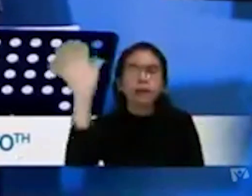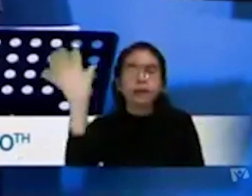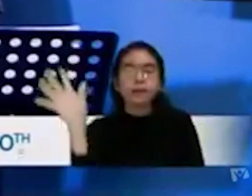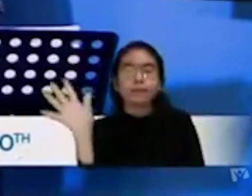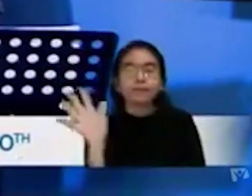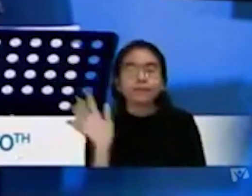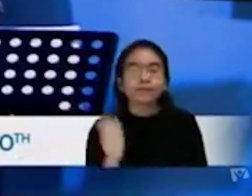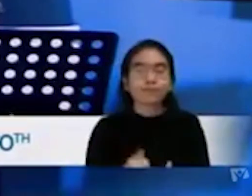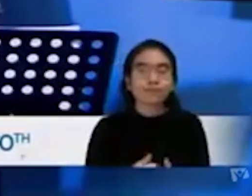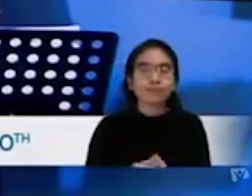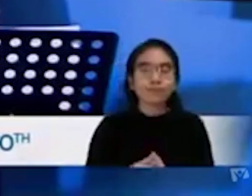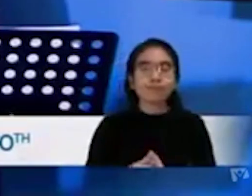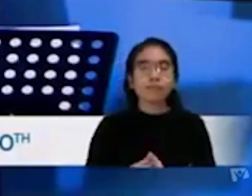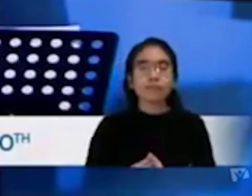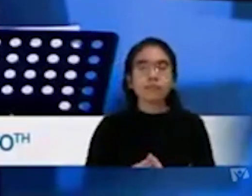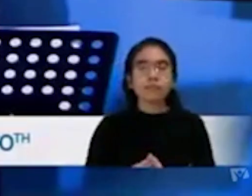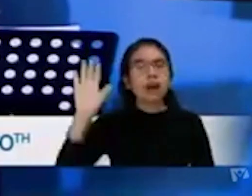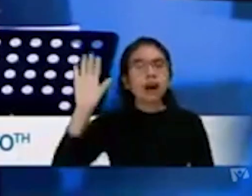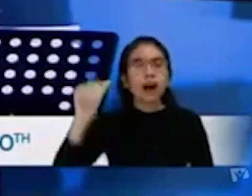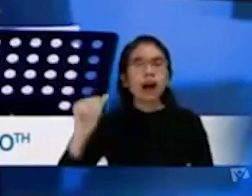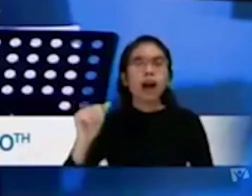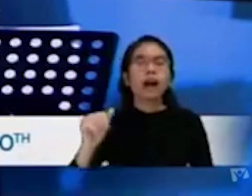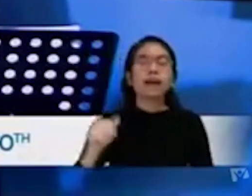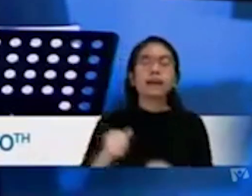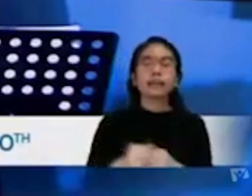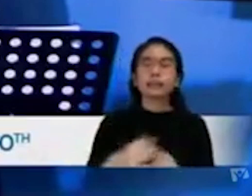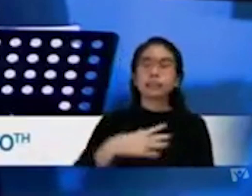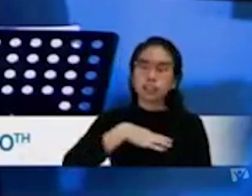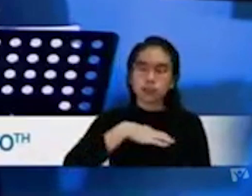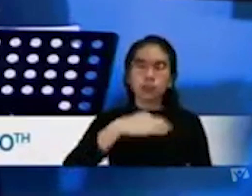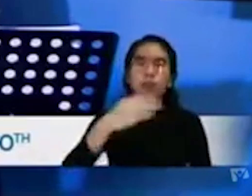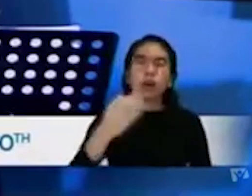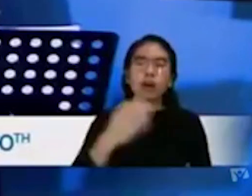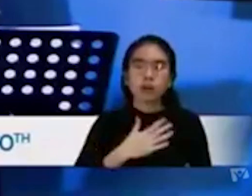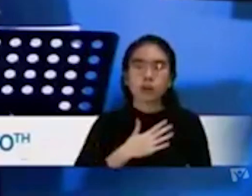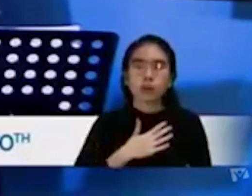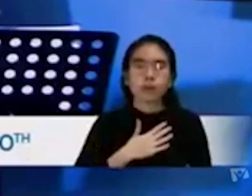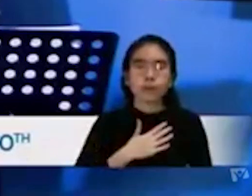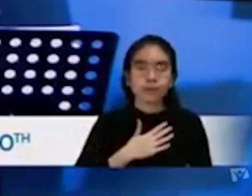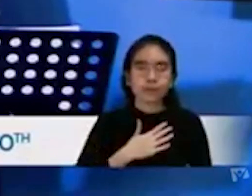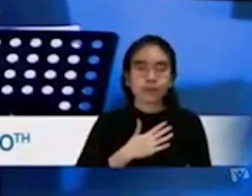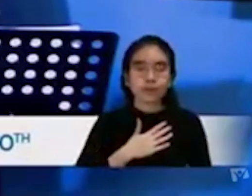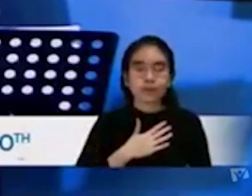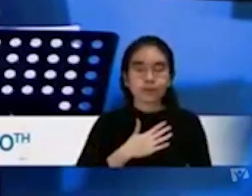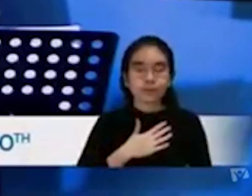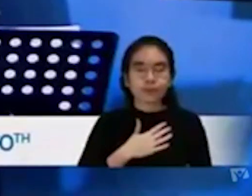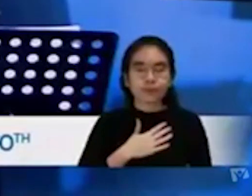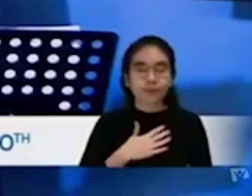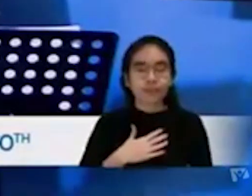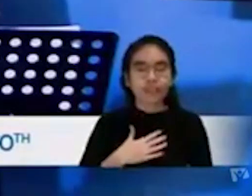Hai jiwaku, puji Dia yang hidup sama.